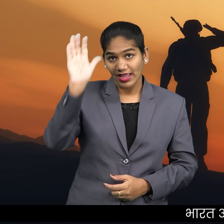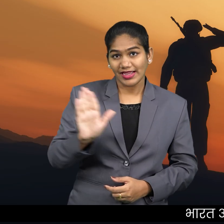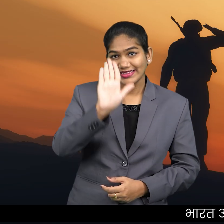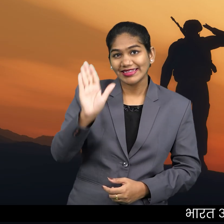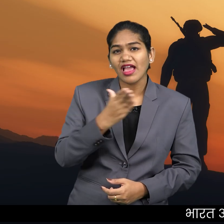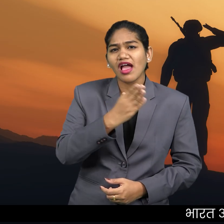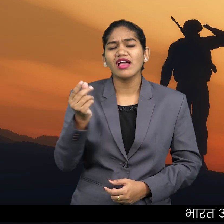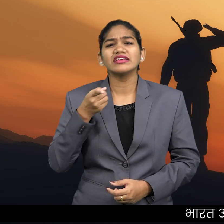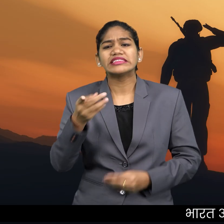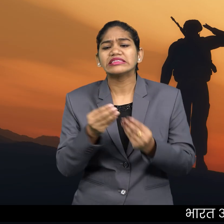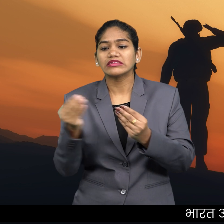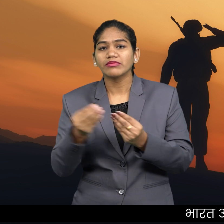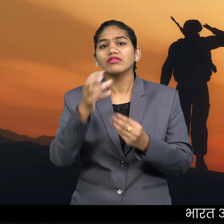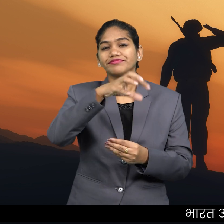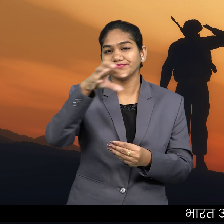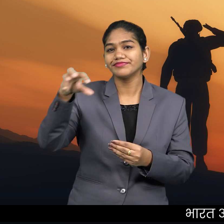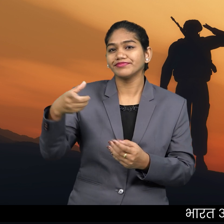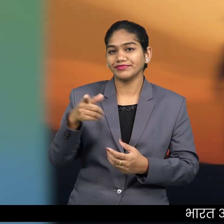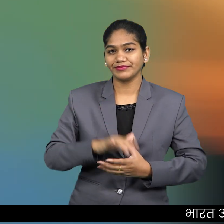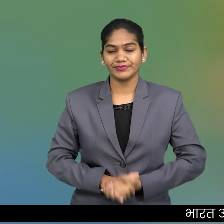भारत आणि त्याचे शेजारी.